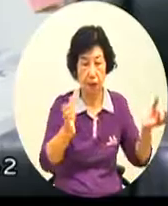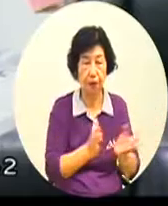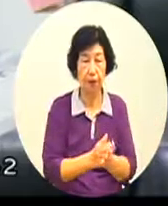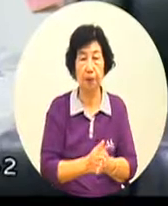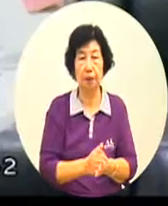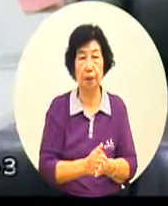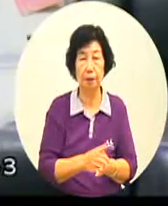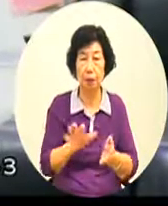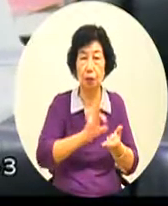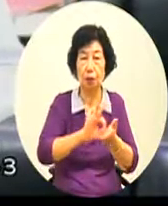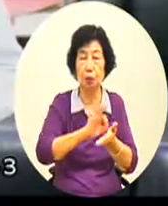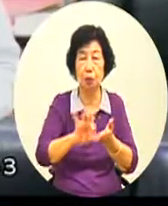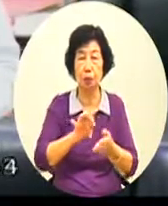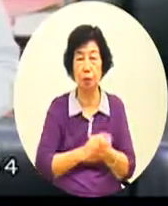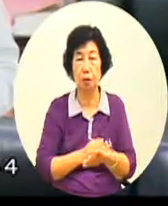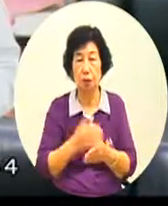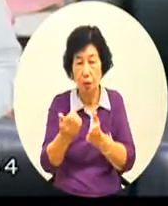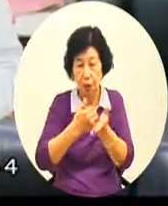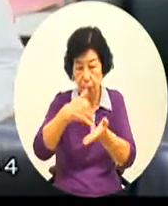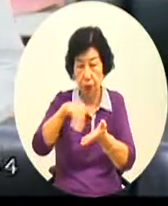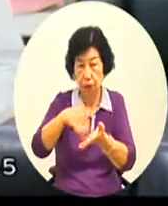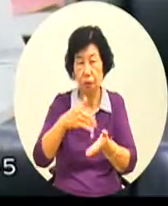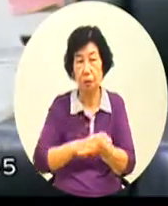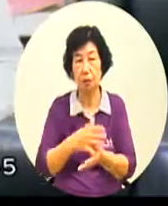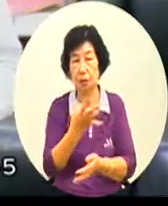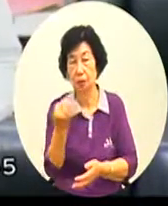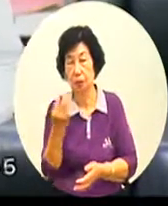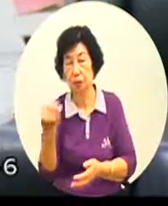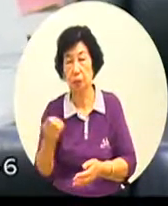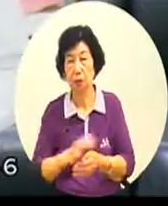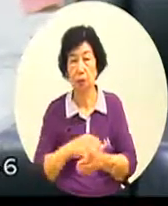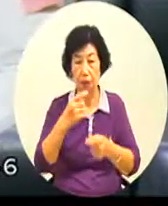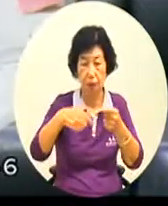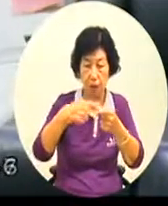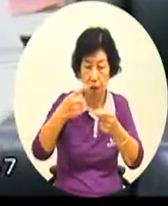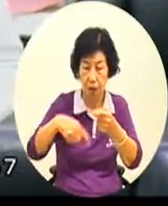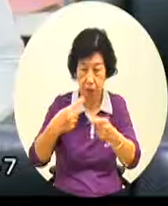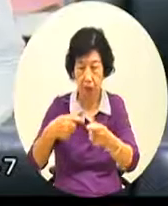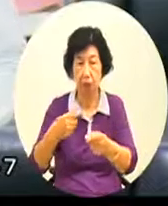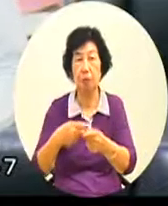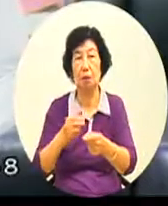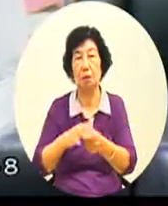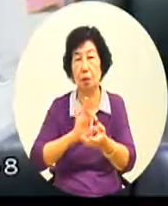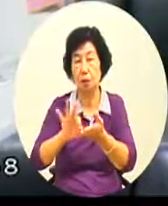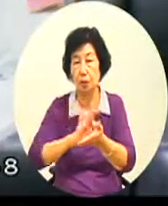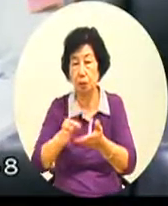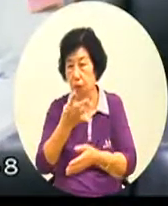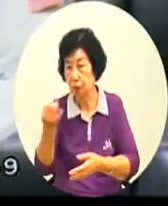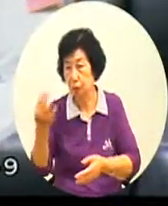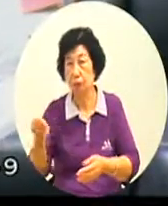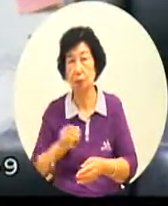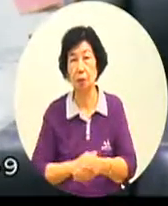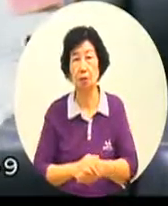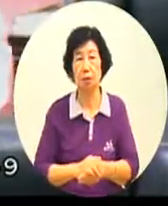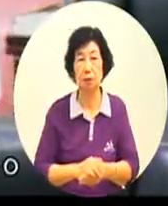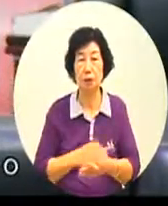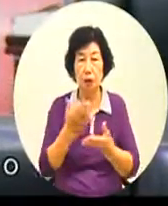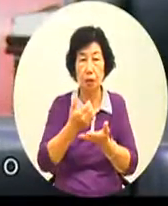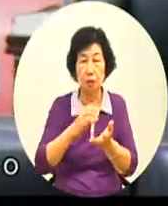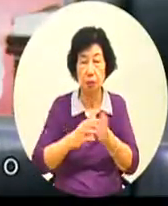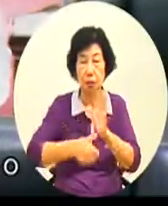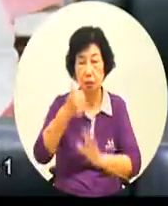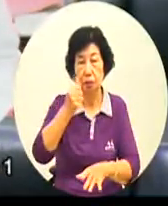花费多少预算在上面？还有每年它的维护费大概会多少？请局长回答好不好？